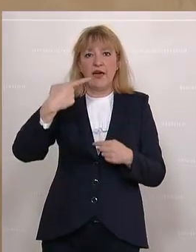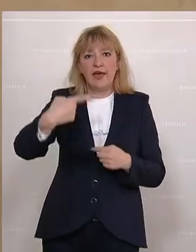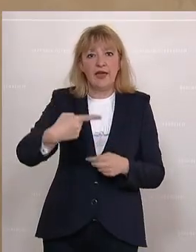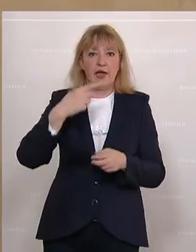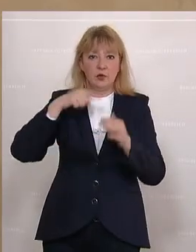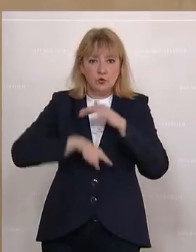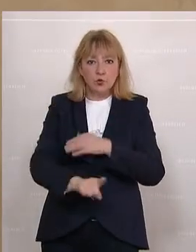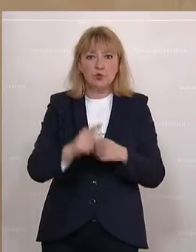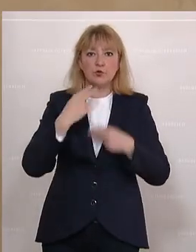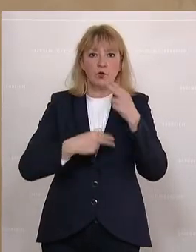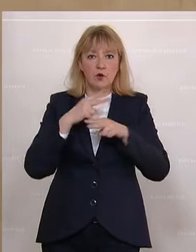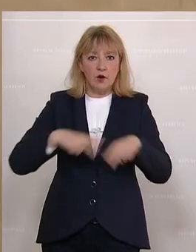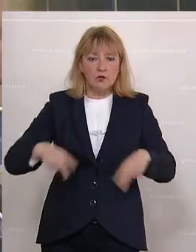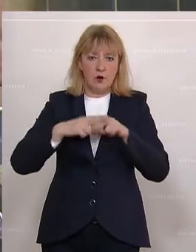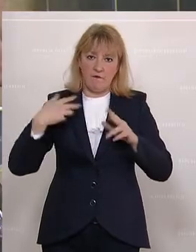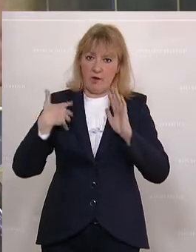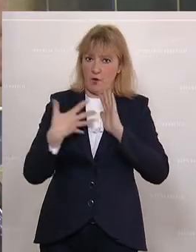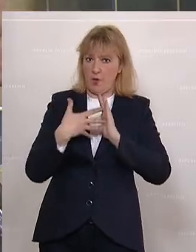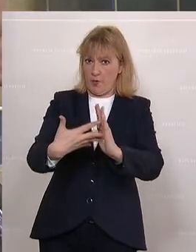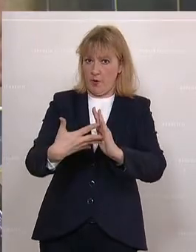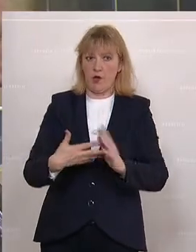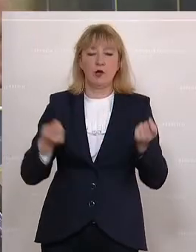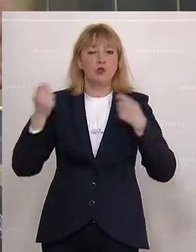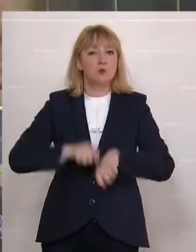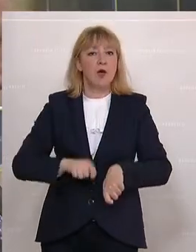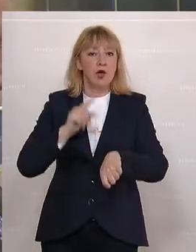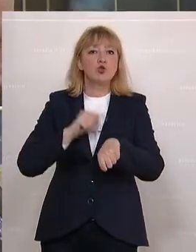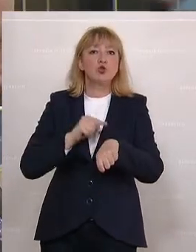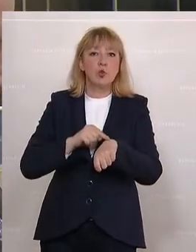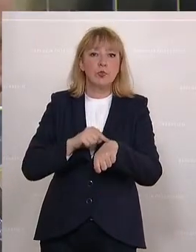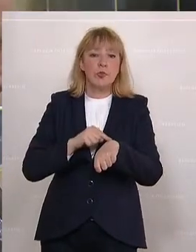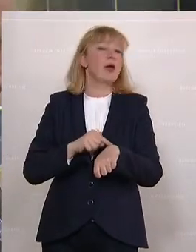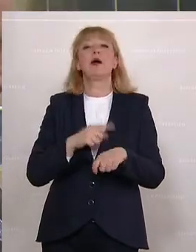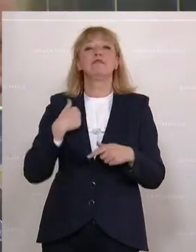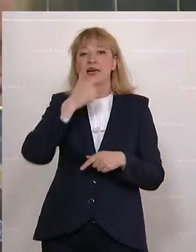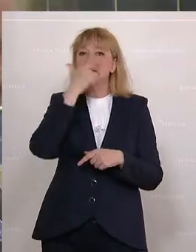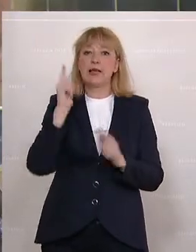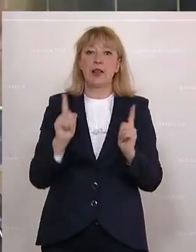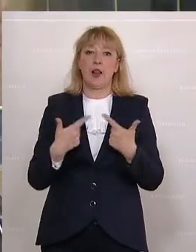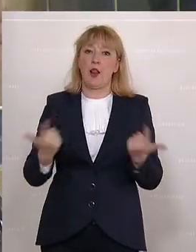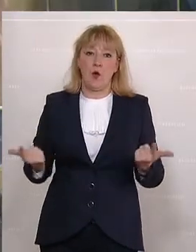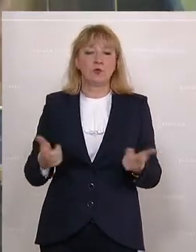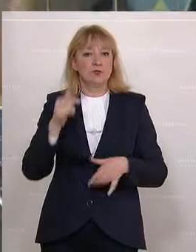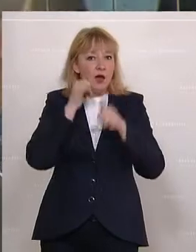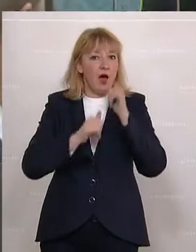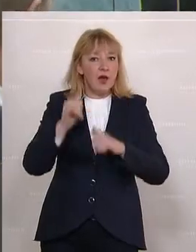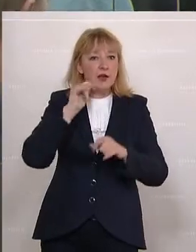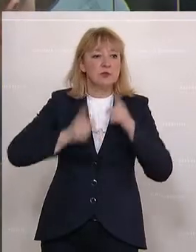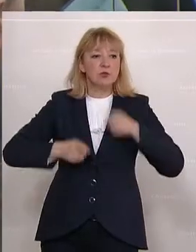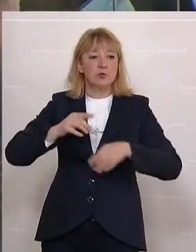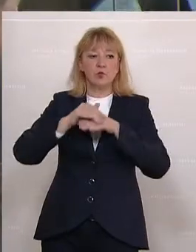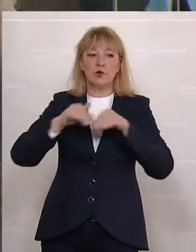in den restaurants wurden kontrolliert auch die sperrstunde die eigentlich völlig sinnlos war einreisebestimmungen an der grenze